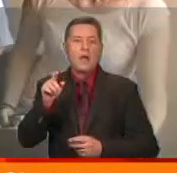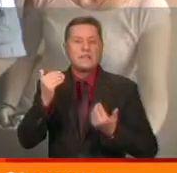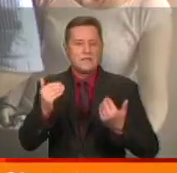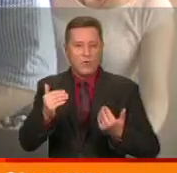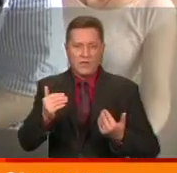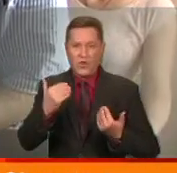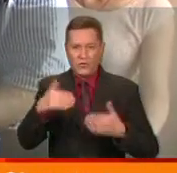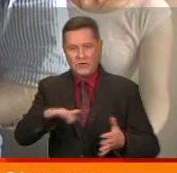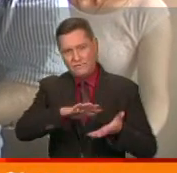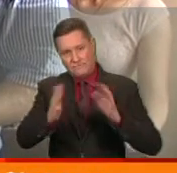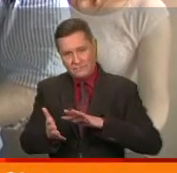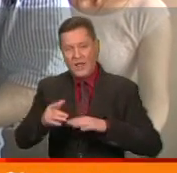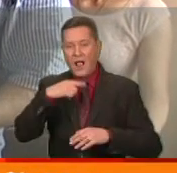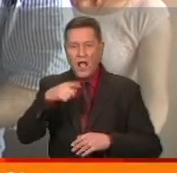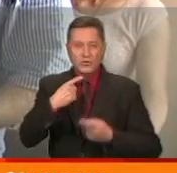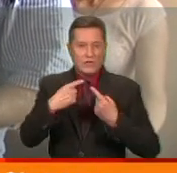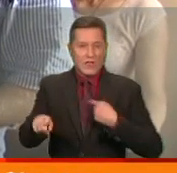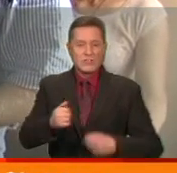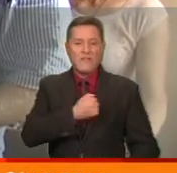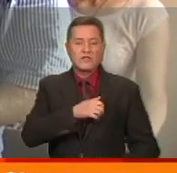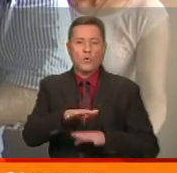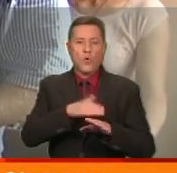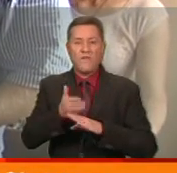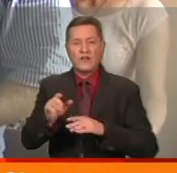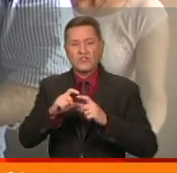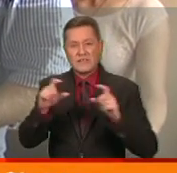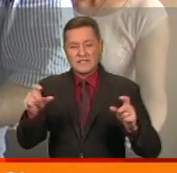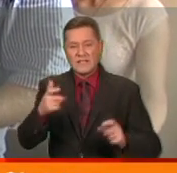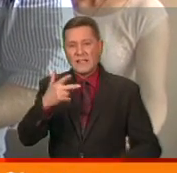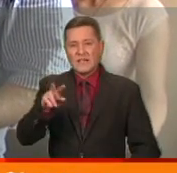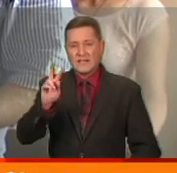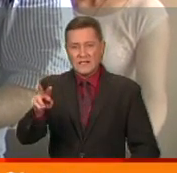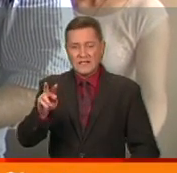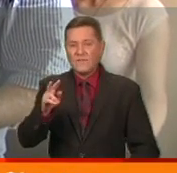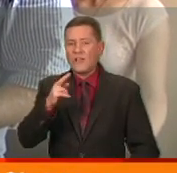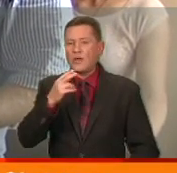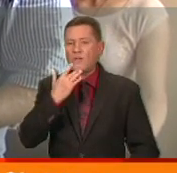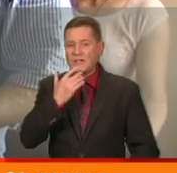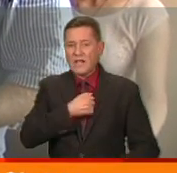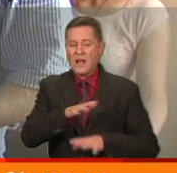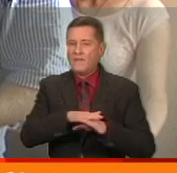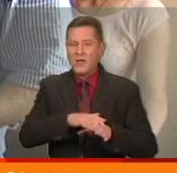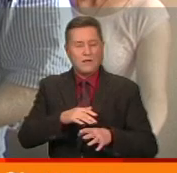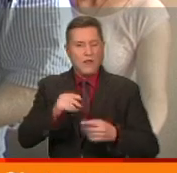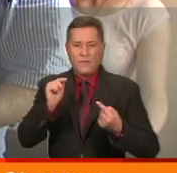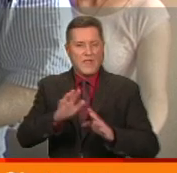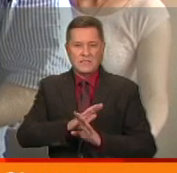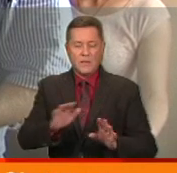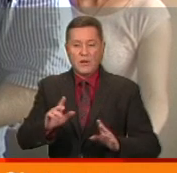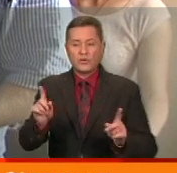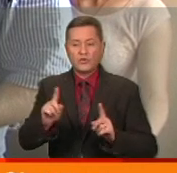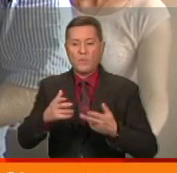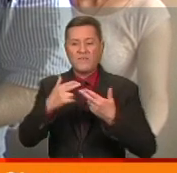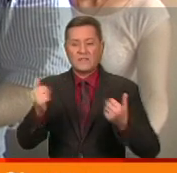інше. Військова частина 3027 Національної гвардії не заперечує стосовно визнання